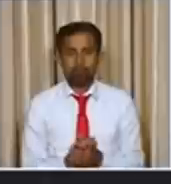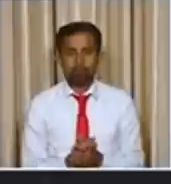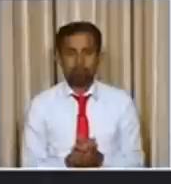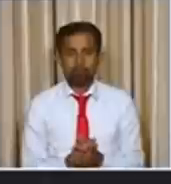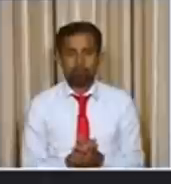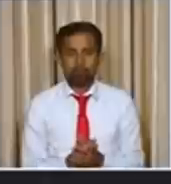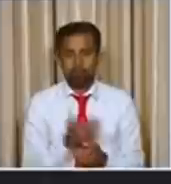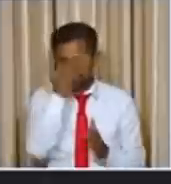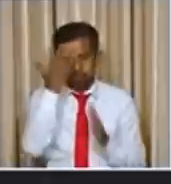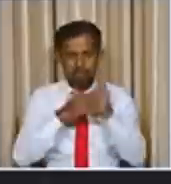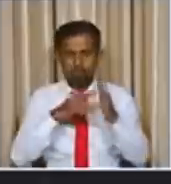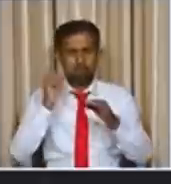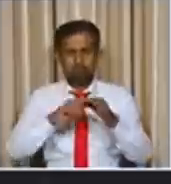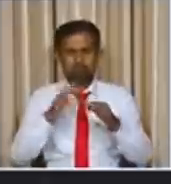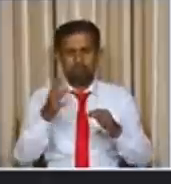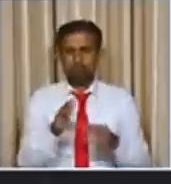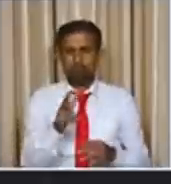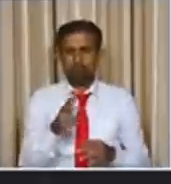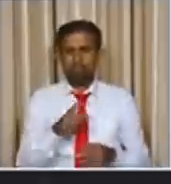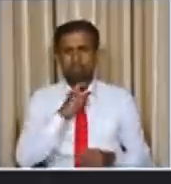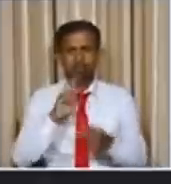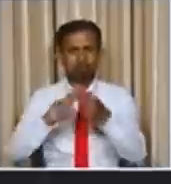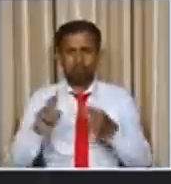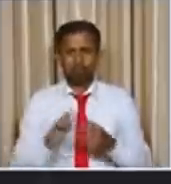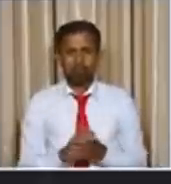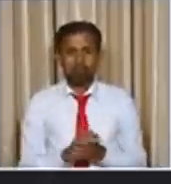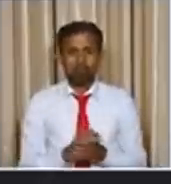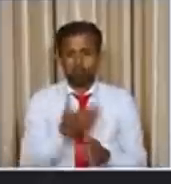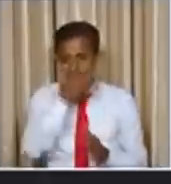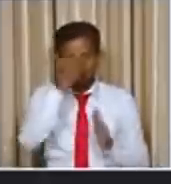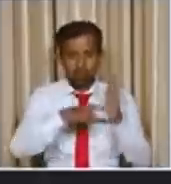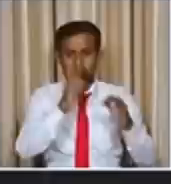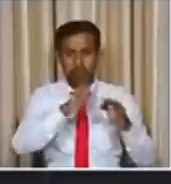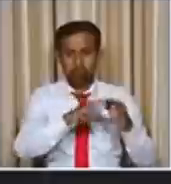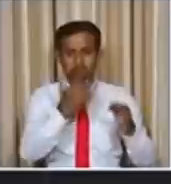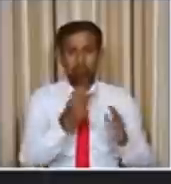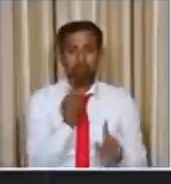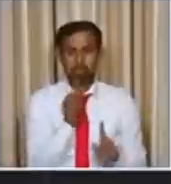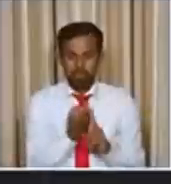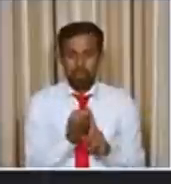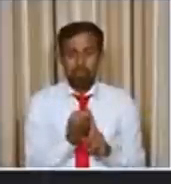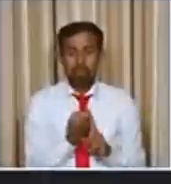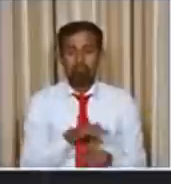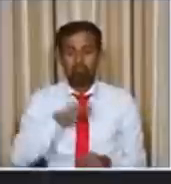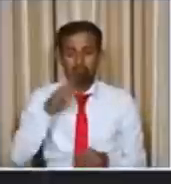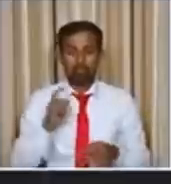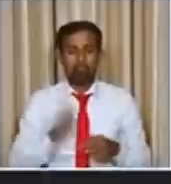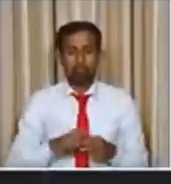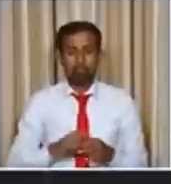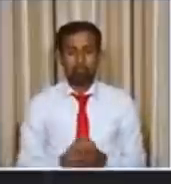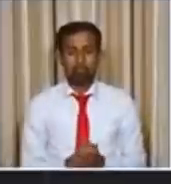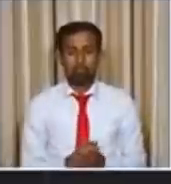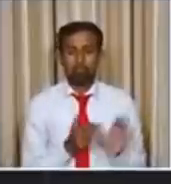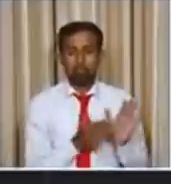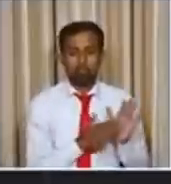கொஞ்சம் சத்தப்பாடு பெறீங்க, இது வந்து கிளிநொச்சி இல்ல. இனி அதோட மனோகணேசன் அமைச்சர், இப்ப